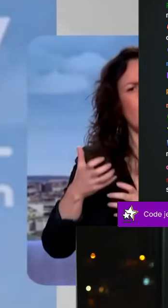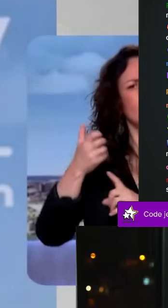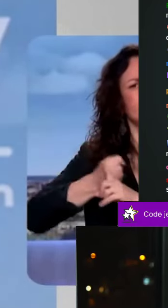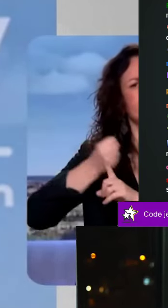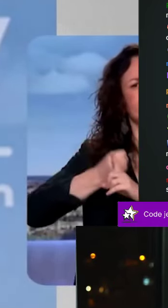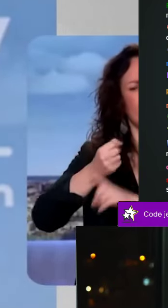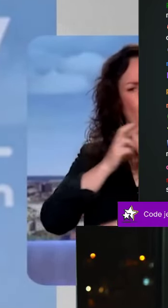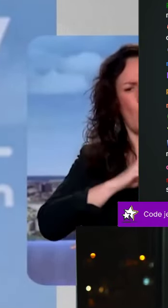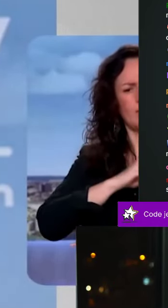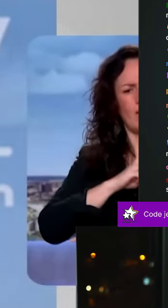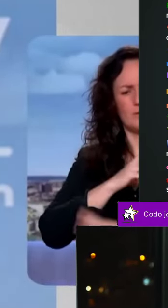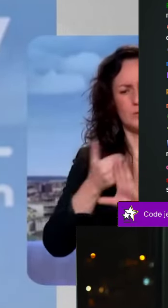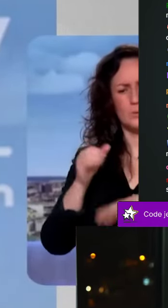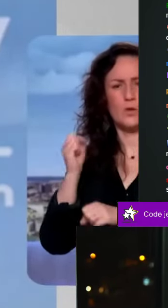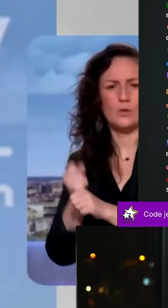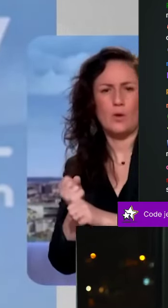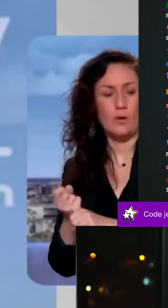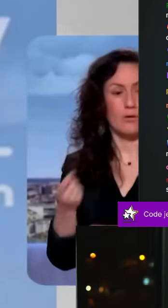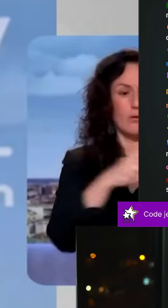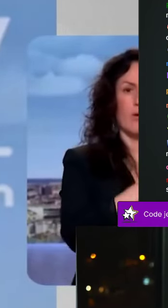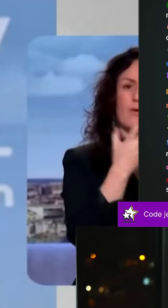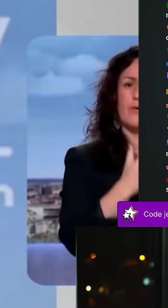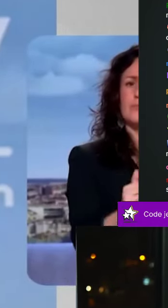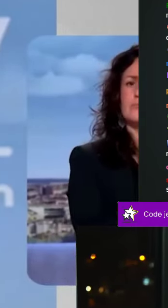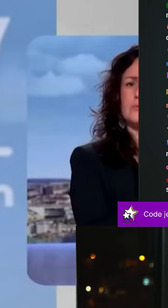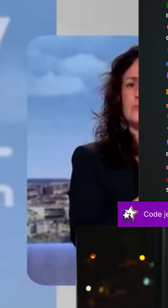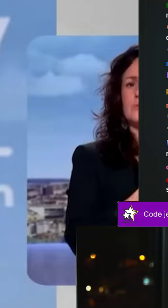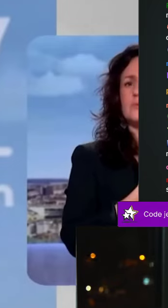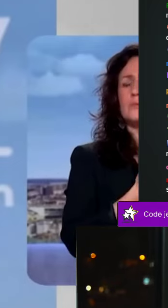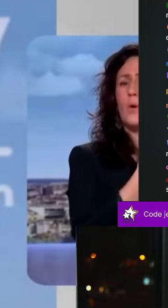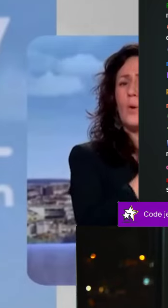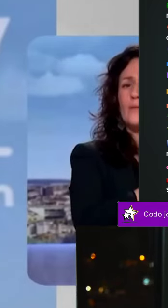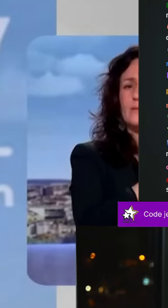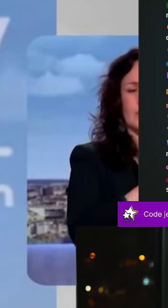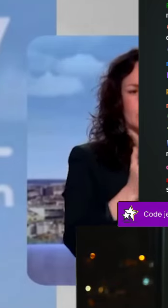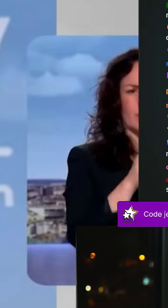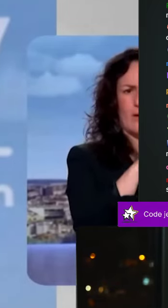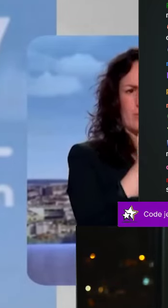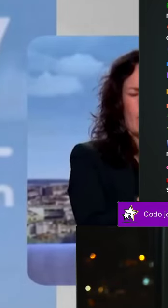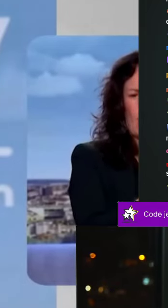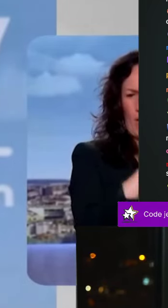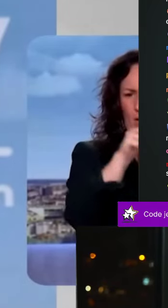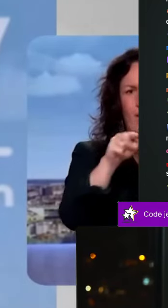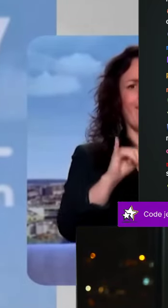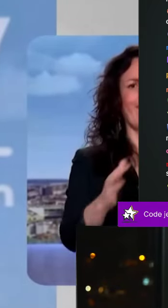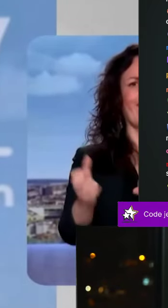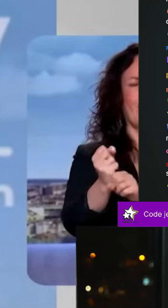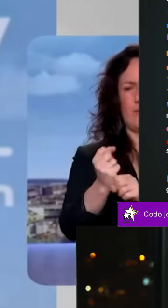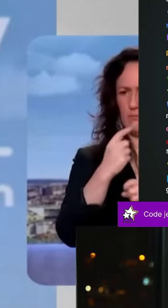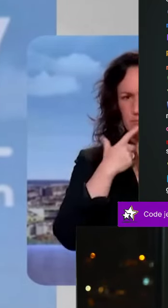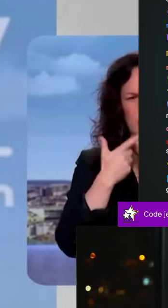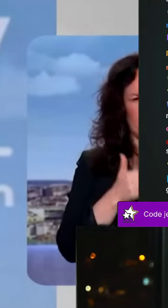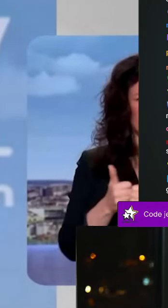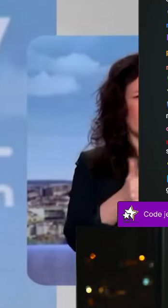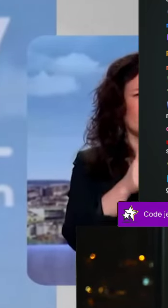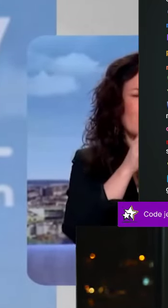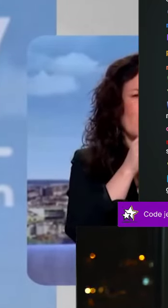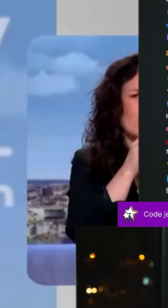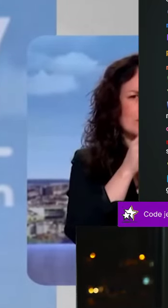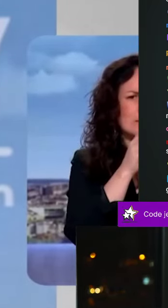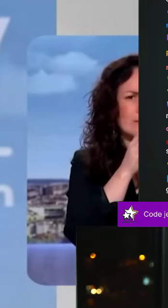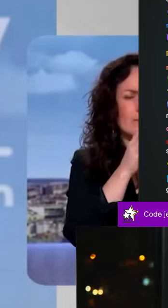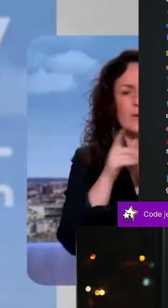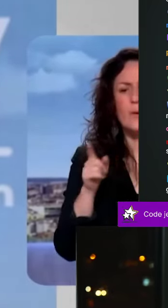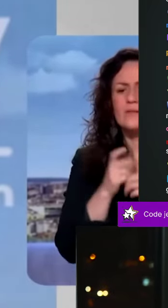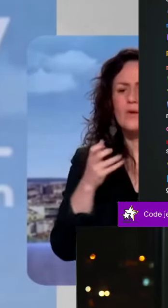nous les partisans de l'abrogation de la retraite à 64 ans comme nous et ceux qui l'ont mis en place dans lequel vous allez avoir les partisans du rétablissement de